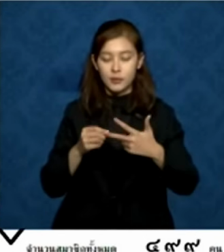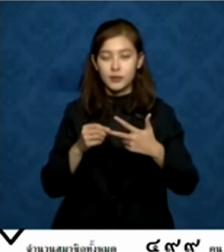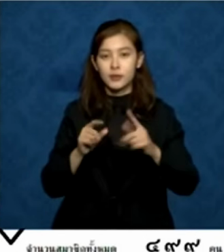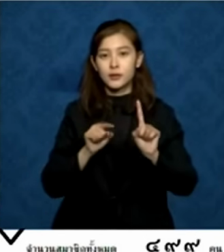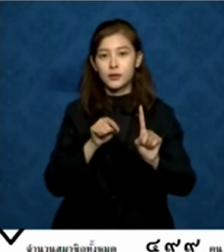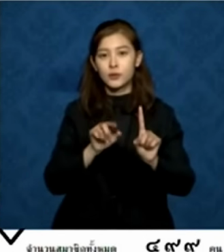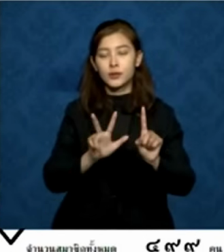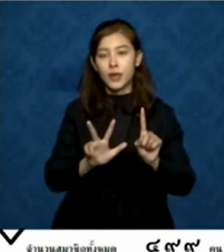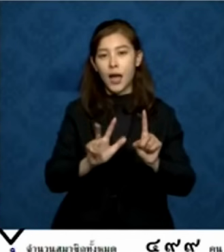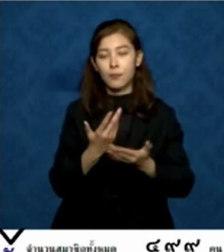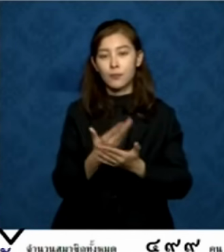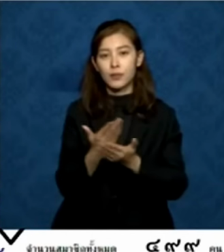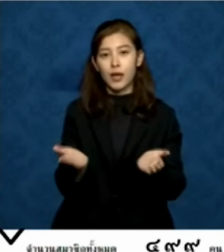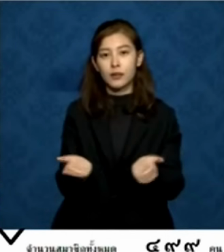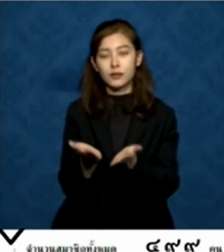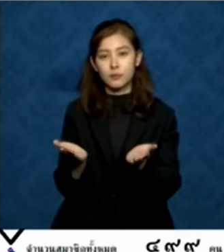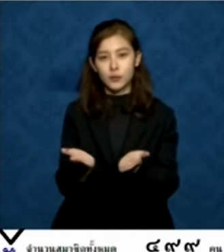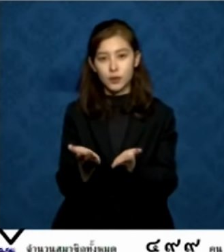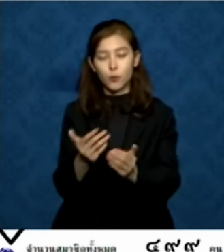ไว้จำนวน